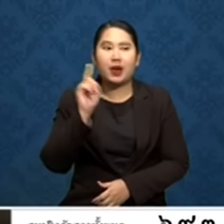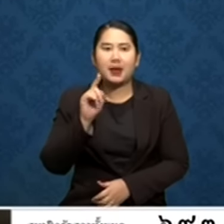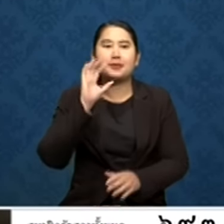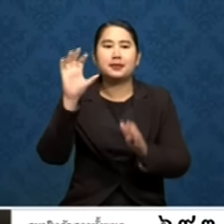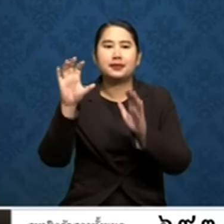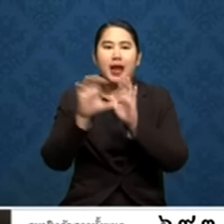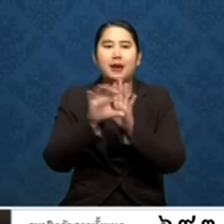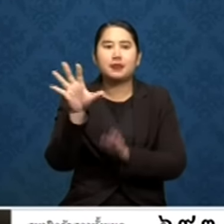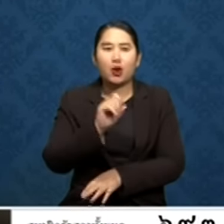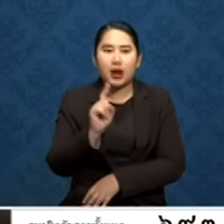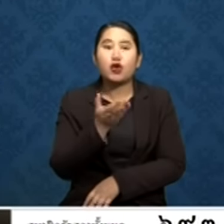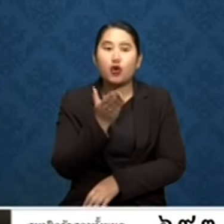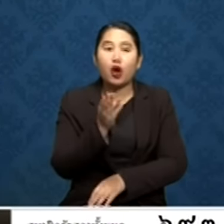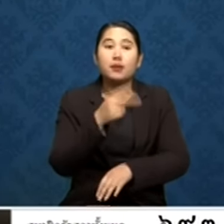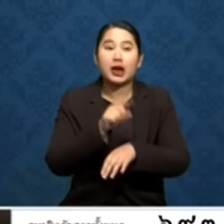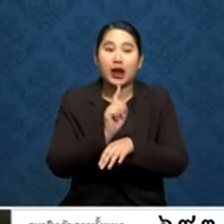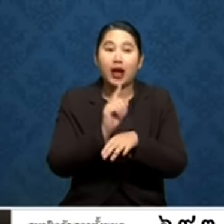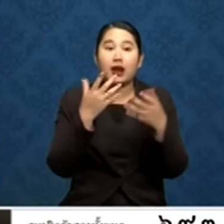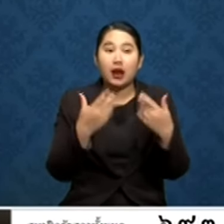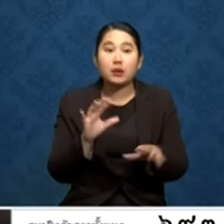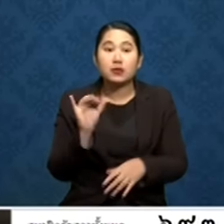านได้ขออนุญาตท่านประธานหรือยังครับ